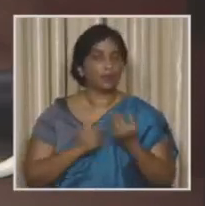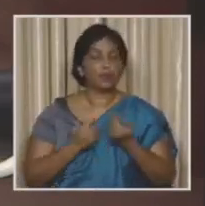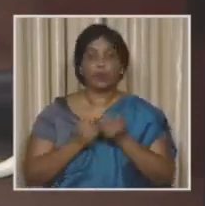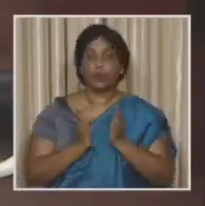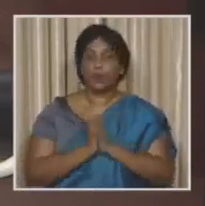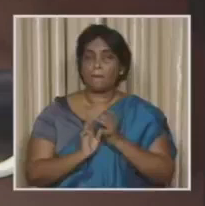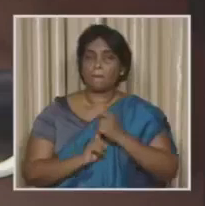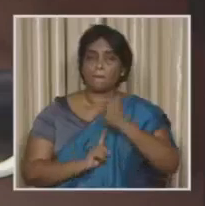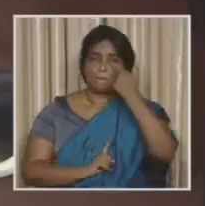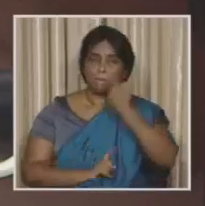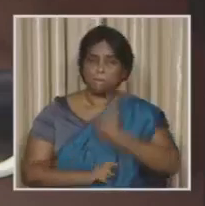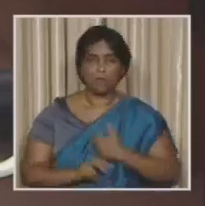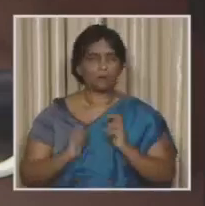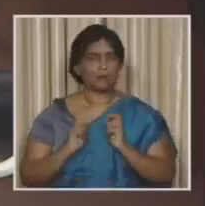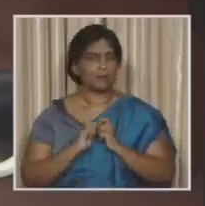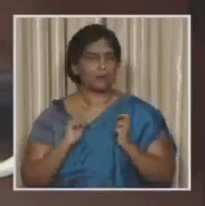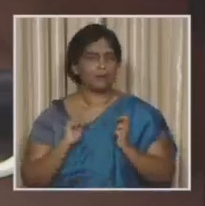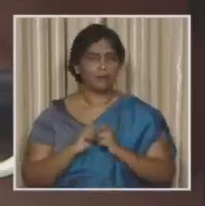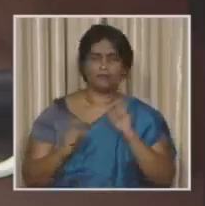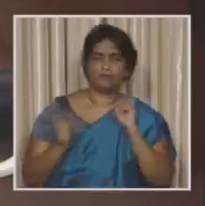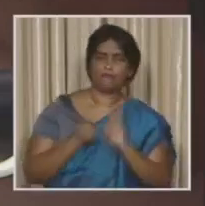තමන්ගේ පුද්ගලික කෝන්ත්‍ර මත